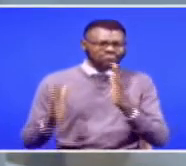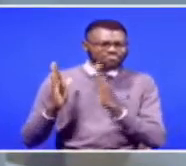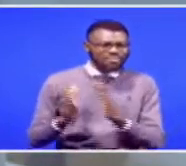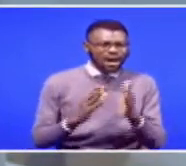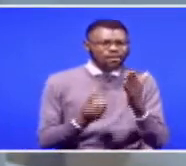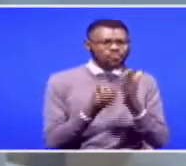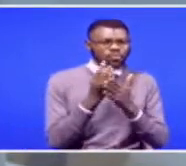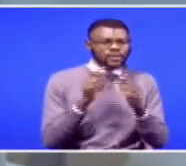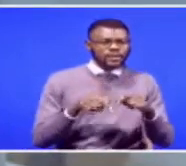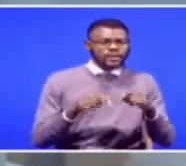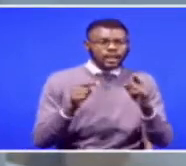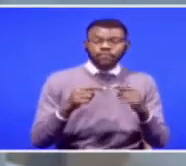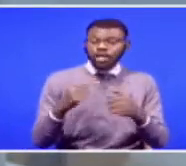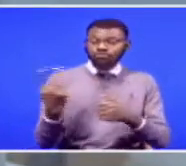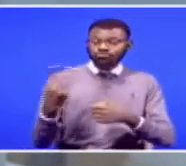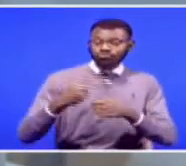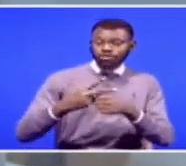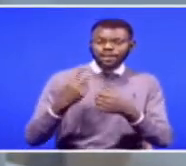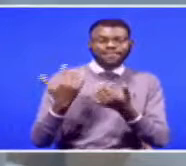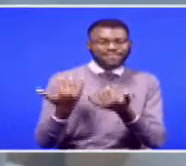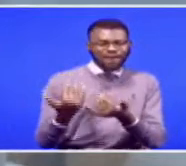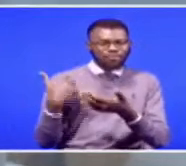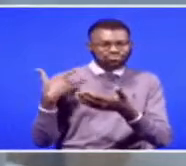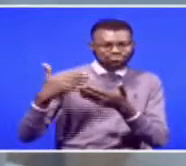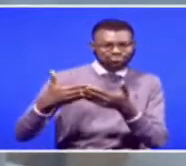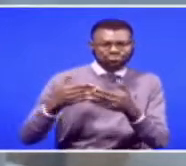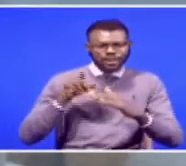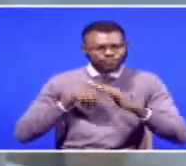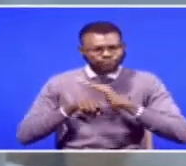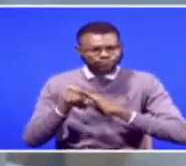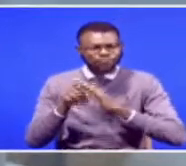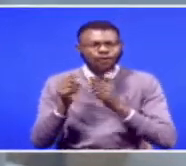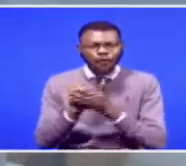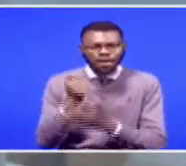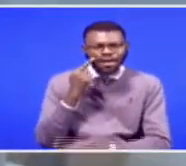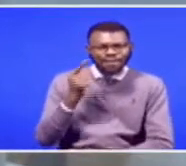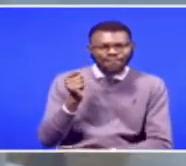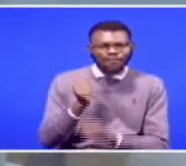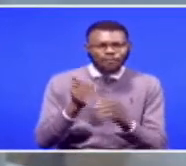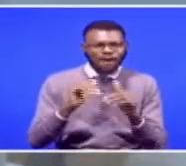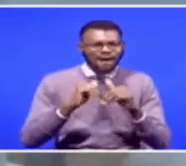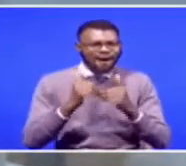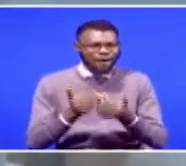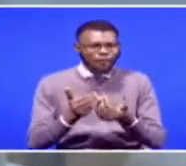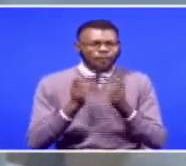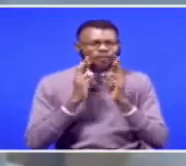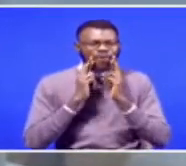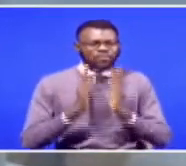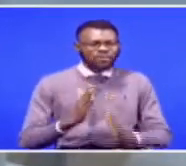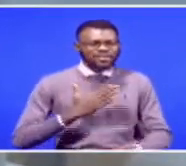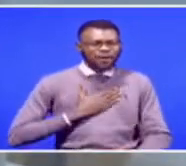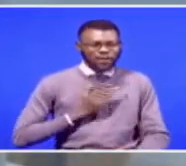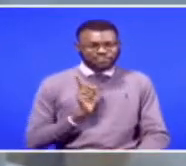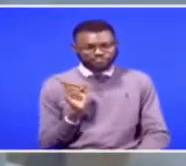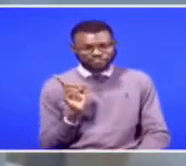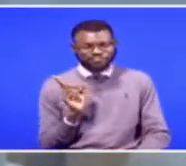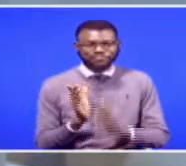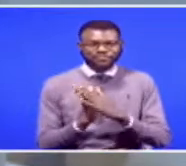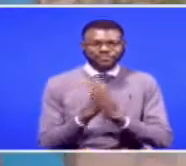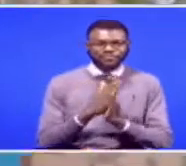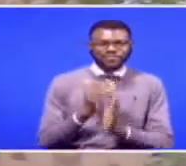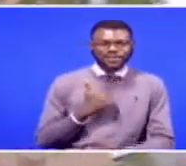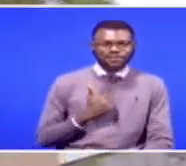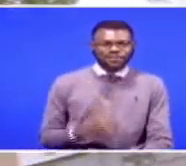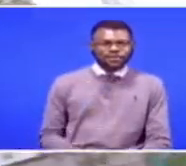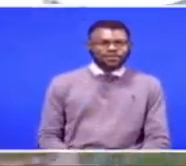yake ya pili ya kufanya ziara ya ghafla katika afisi hizo. Mwanahabari wetu Ode Francis anarejea tena na taarifa zaidi.